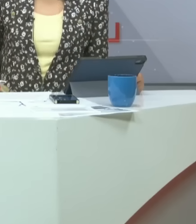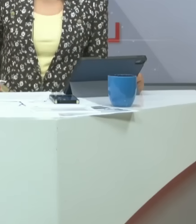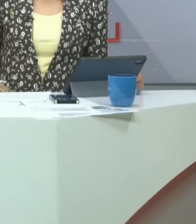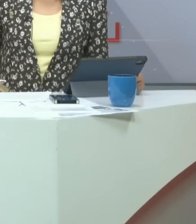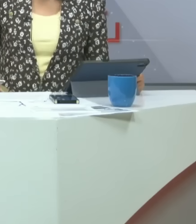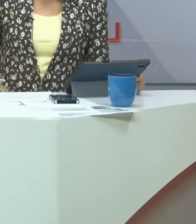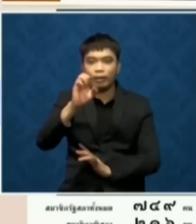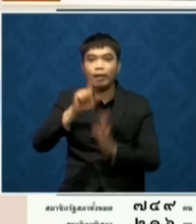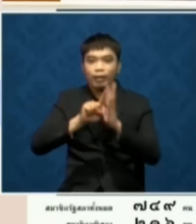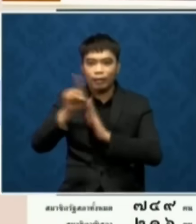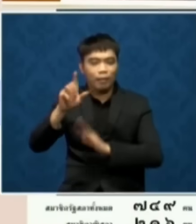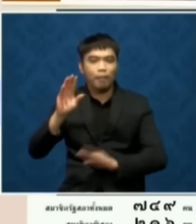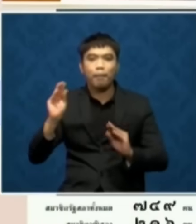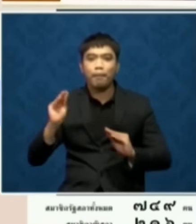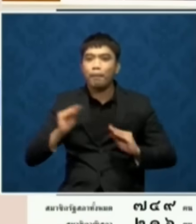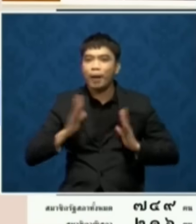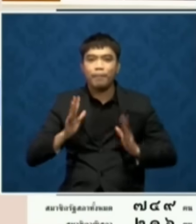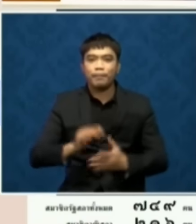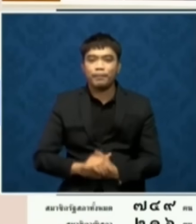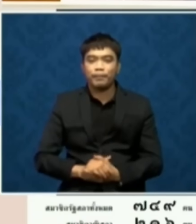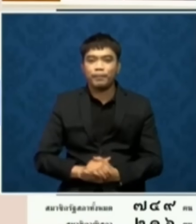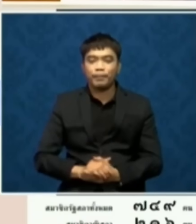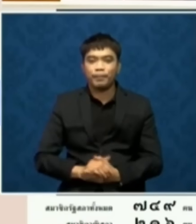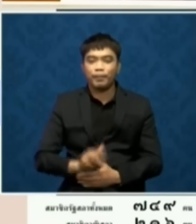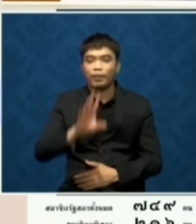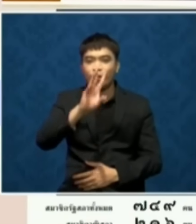659แล้วเนี่ยนะคะคุณผู้ชมแล้วก็ณเวลา